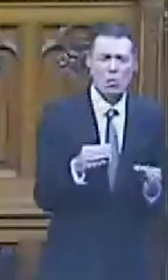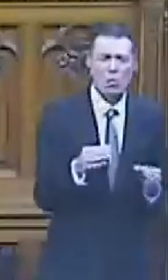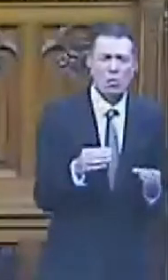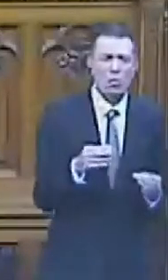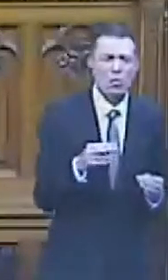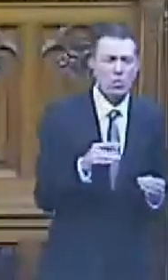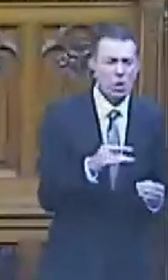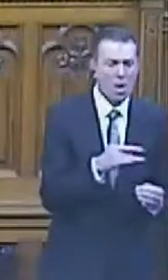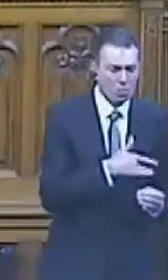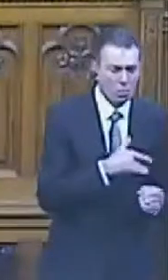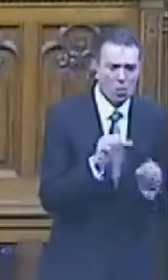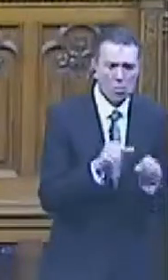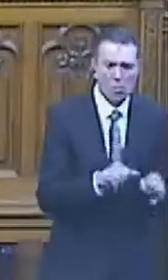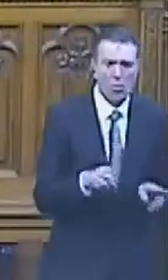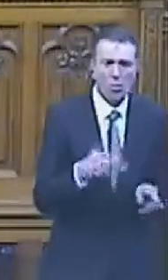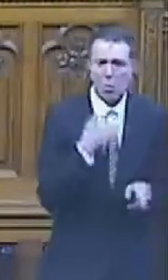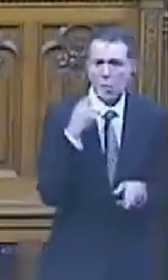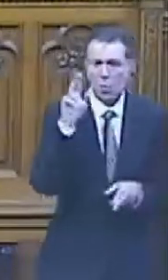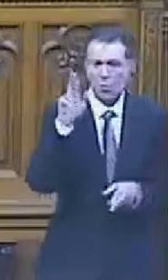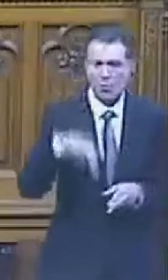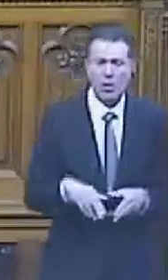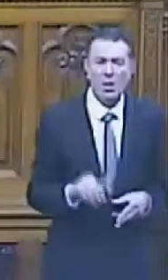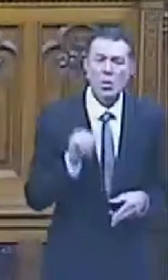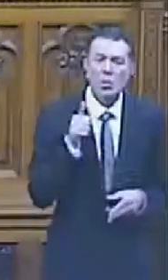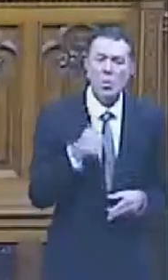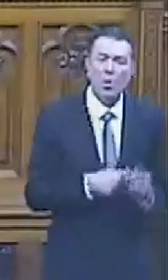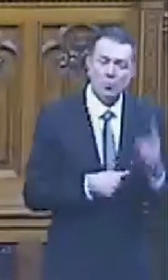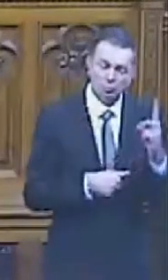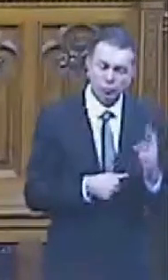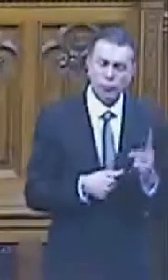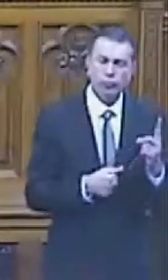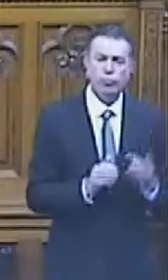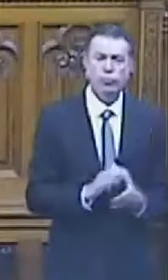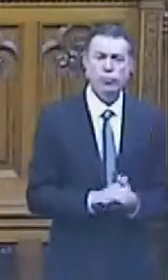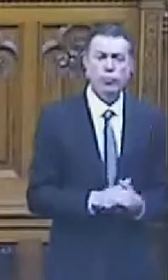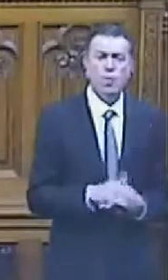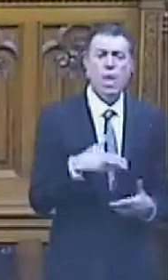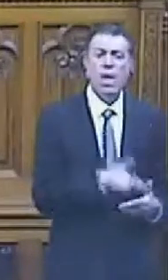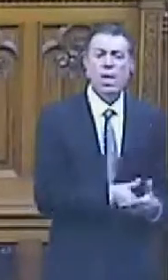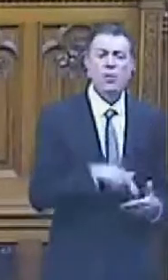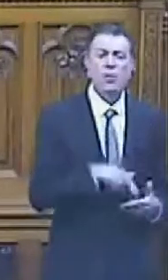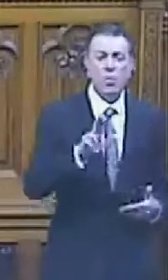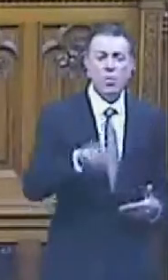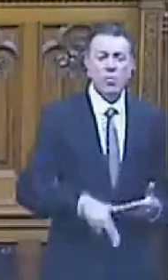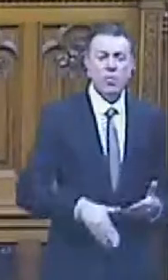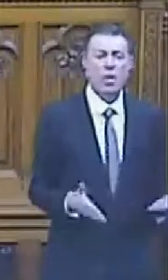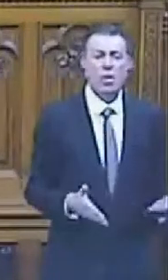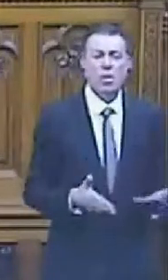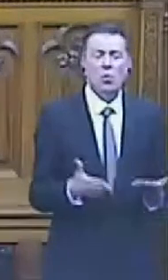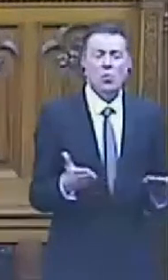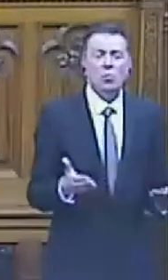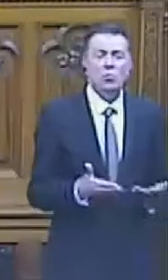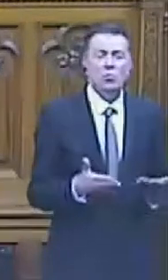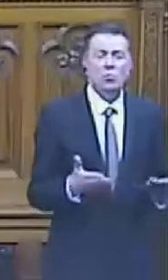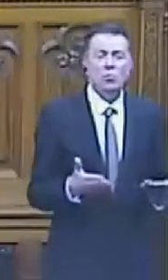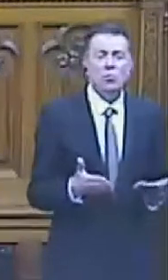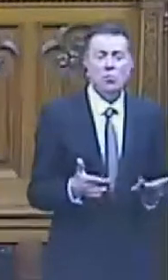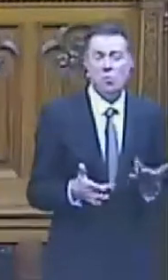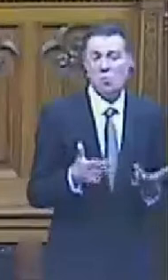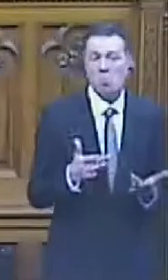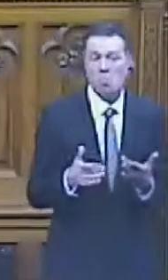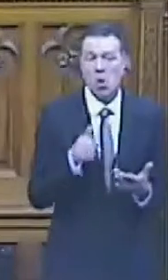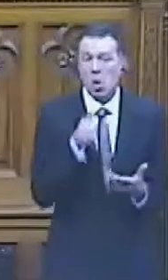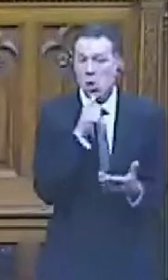in Salzburg möglich gemacht wurde. Morgen tritt es in Kraft. Und da sieht man schon, dass die SPÖ in Wien sich hier anscheinend in der Geiselhaft der